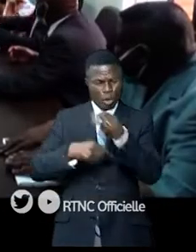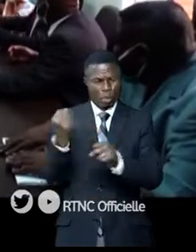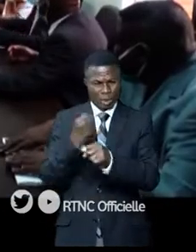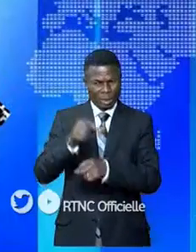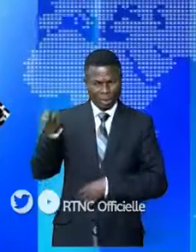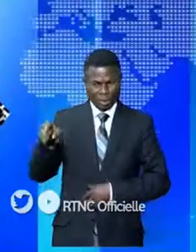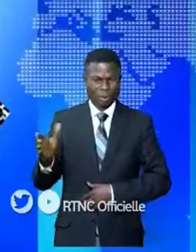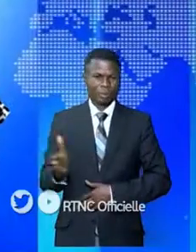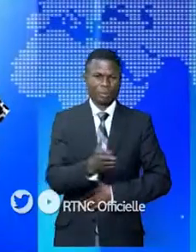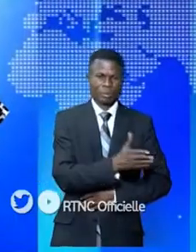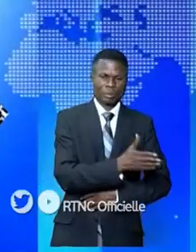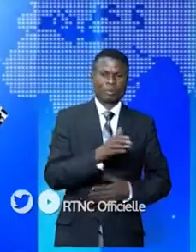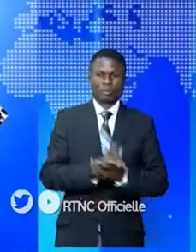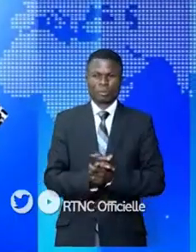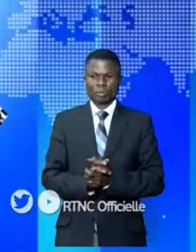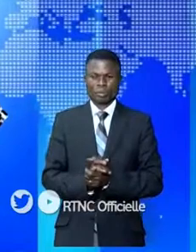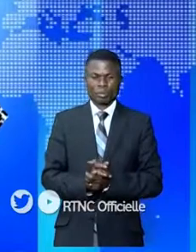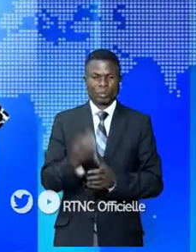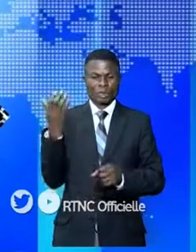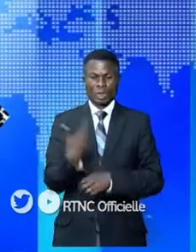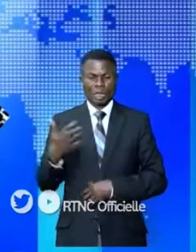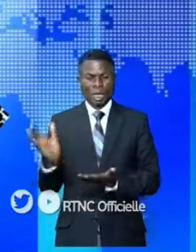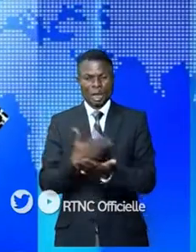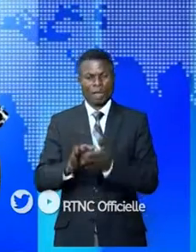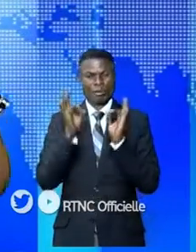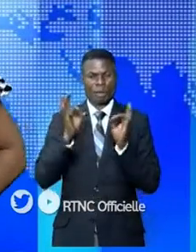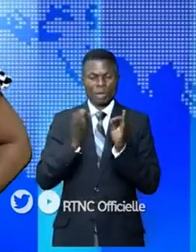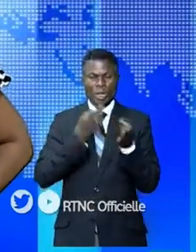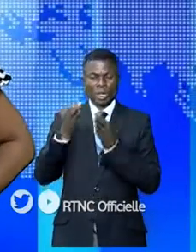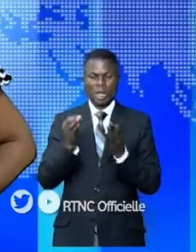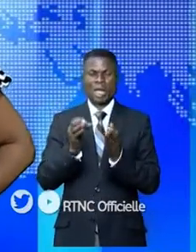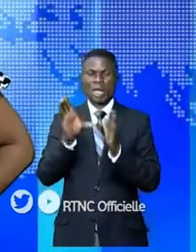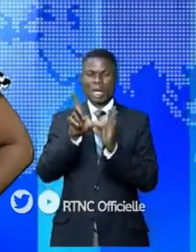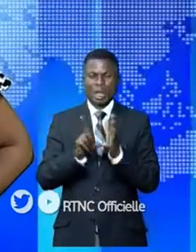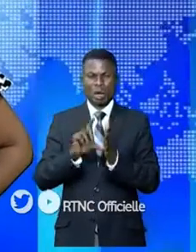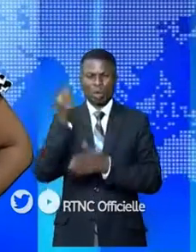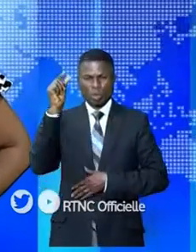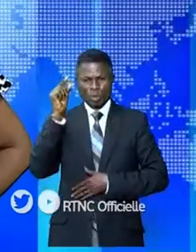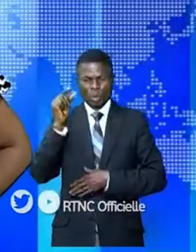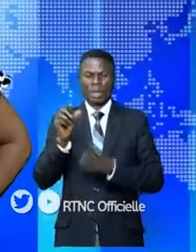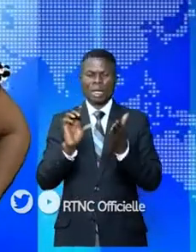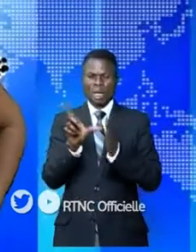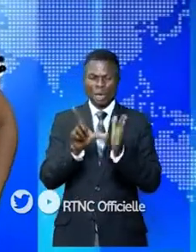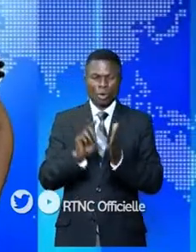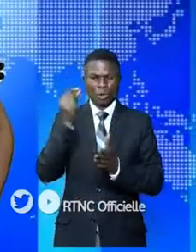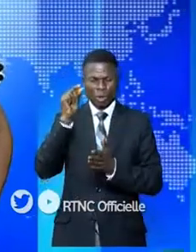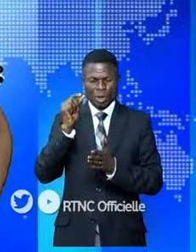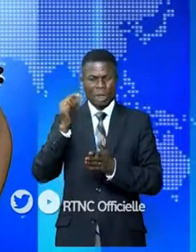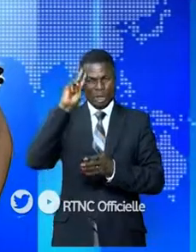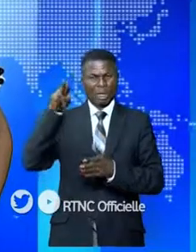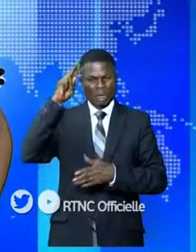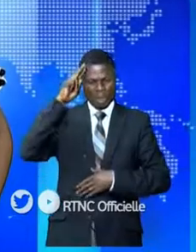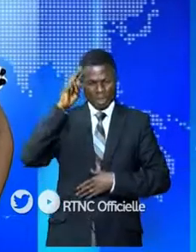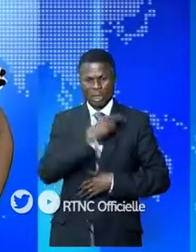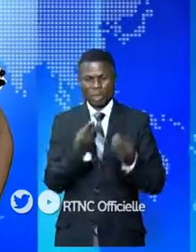travaux. Un nouvel ouvrage pour expliquer le code minier révisé. Il s'intitule « Code minier révisé et annoté de la